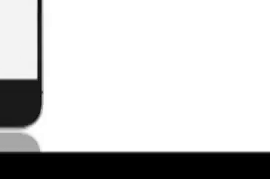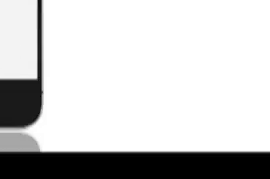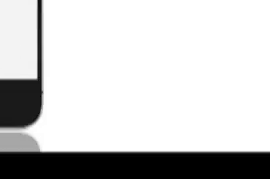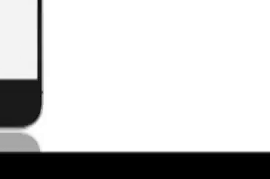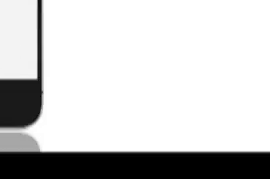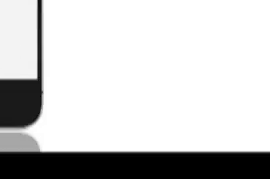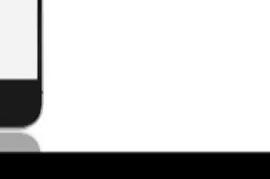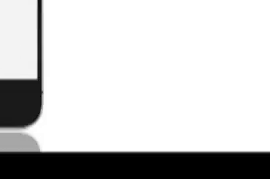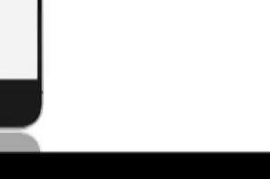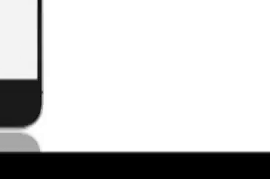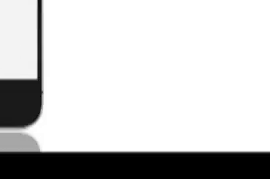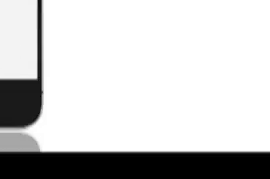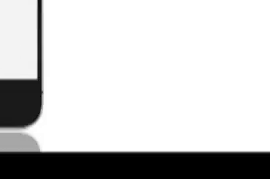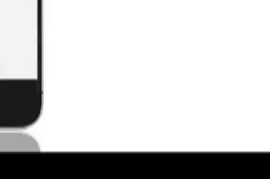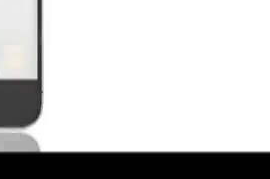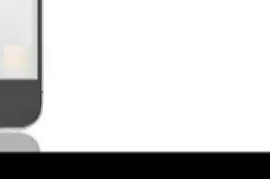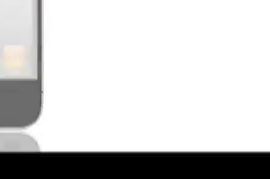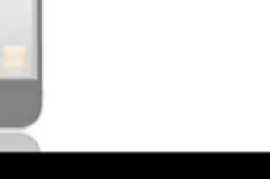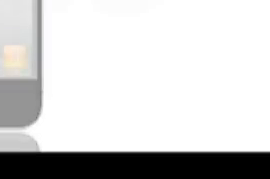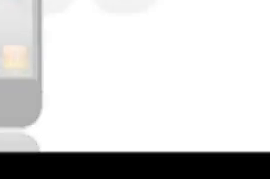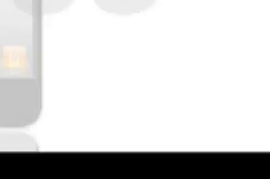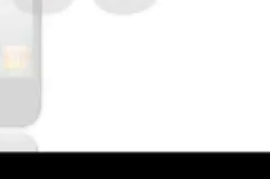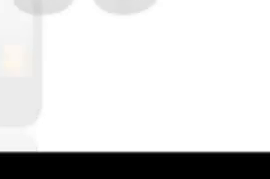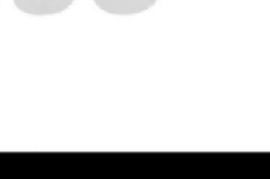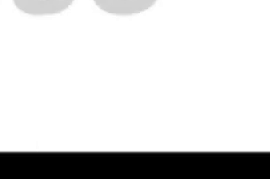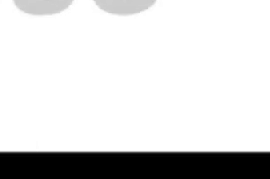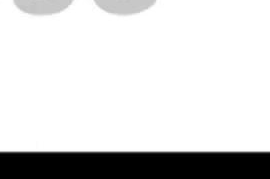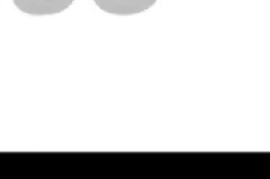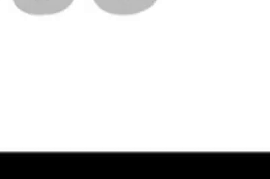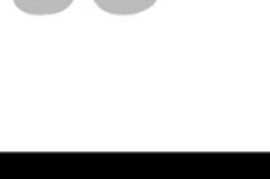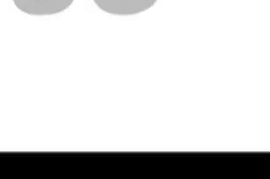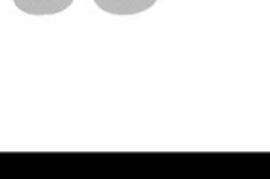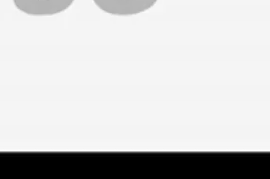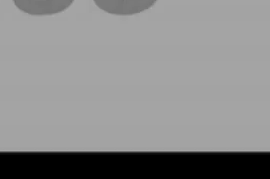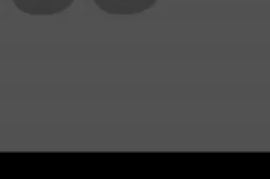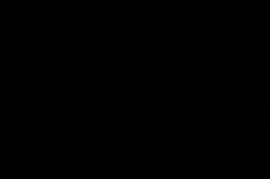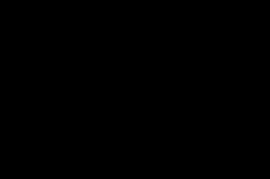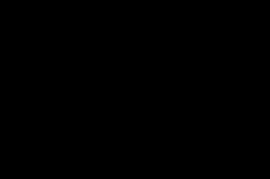者其他手提電子裝置觀看電子書內容，這個就是 iRead。